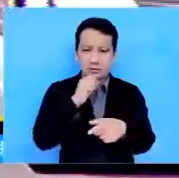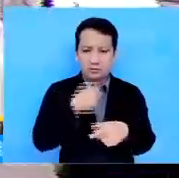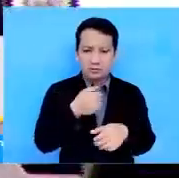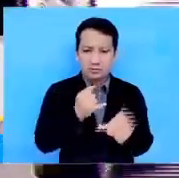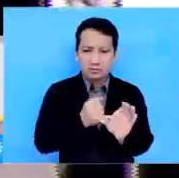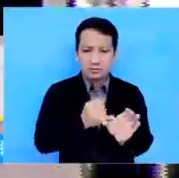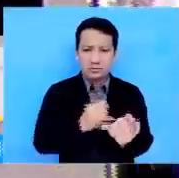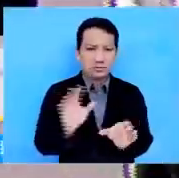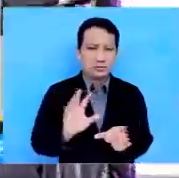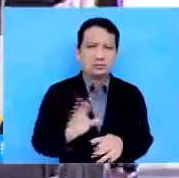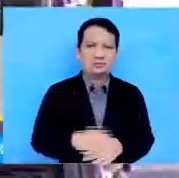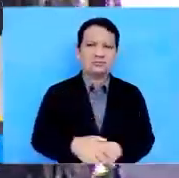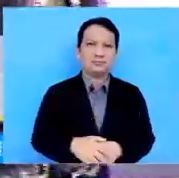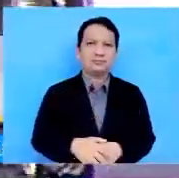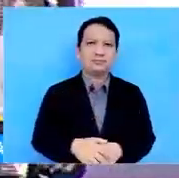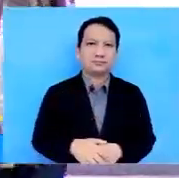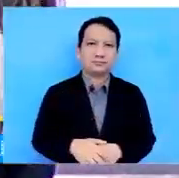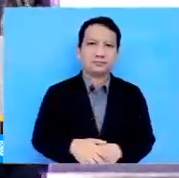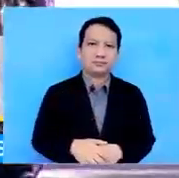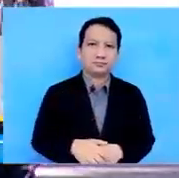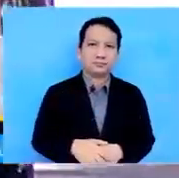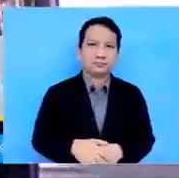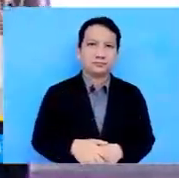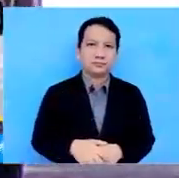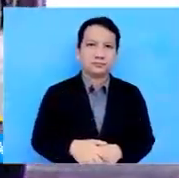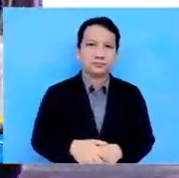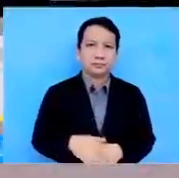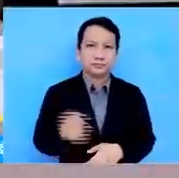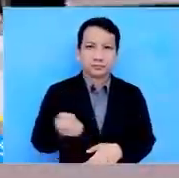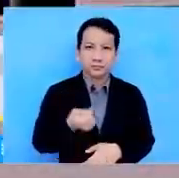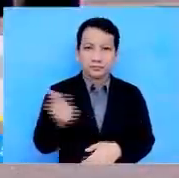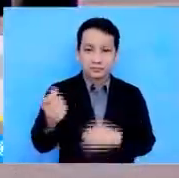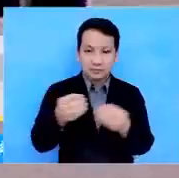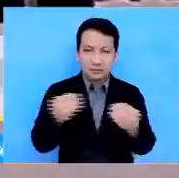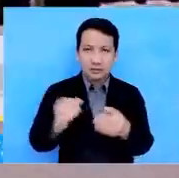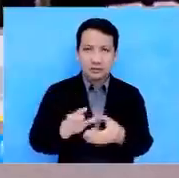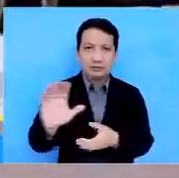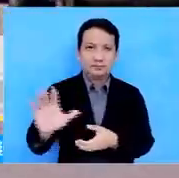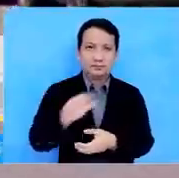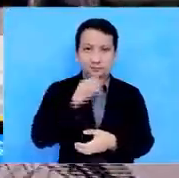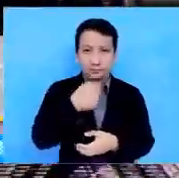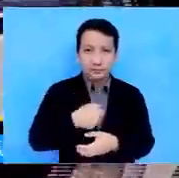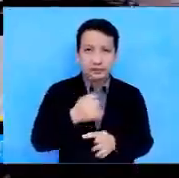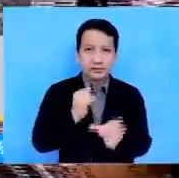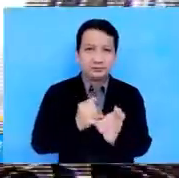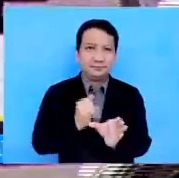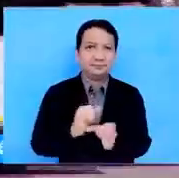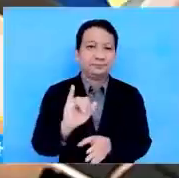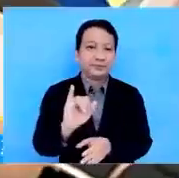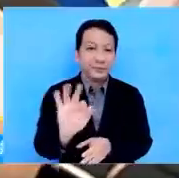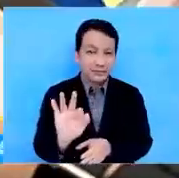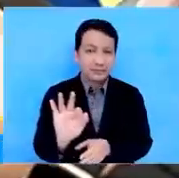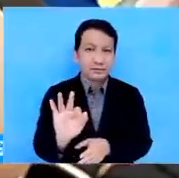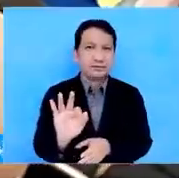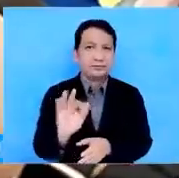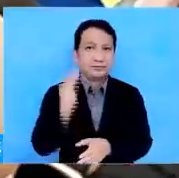jeep. Hindi naman natin pwedeng i-stop yung operations ng mga lumang sasakyan kung kulang